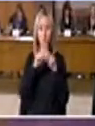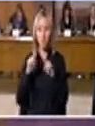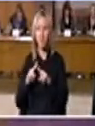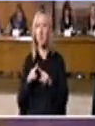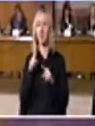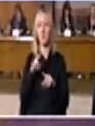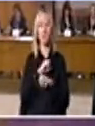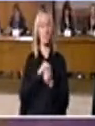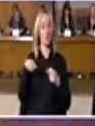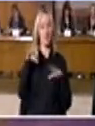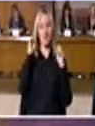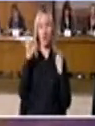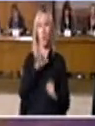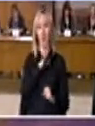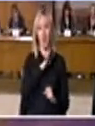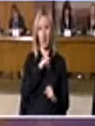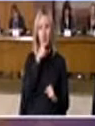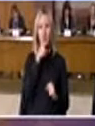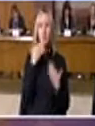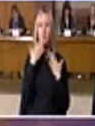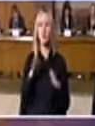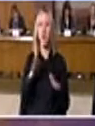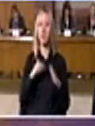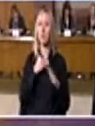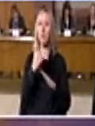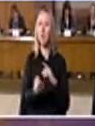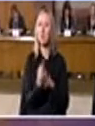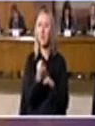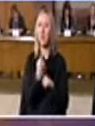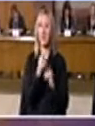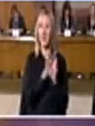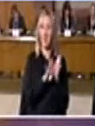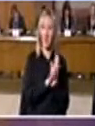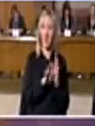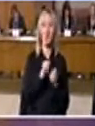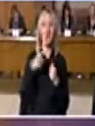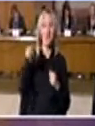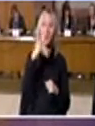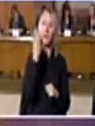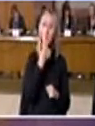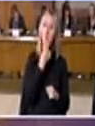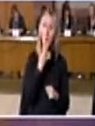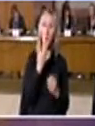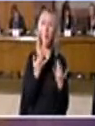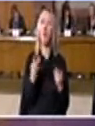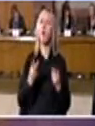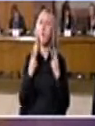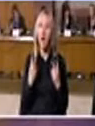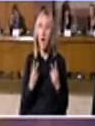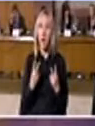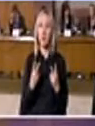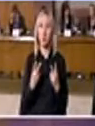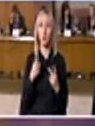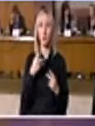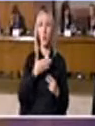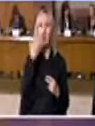svesni opasnosti i štetnih posledica diskriminacije i da razumemo od kolike je važnosti njeno